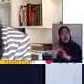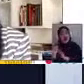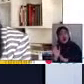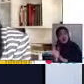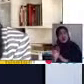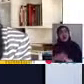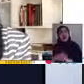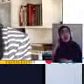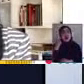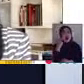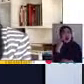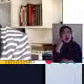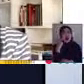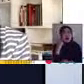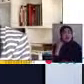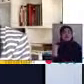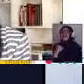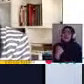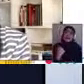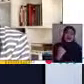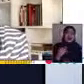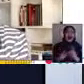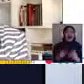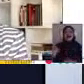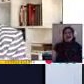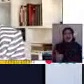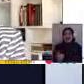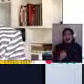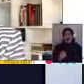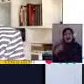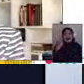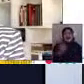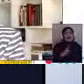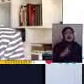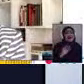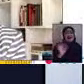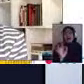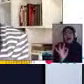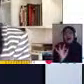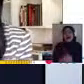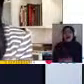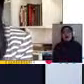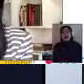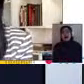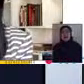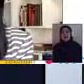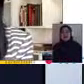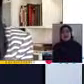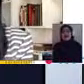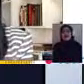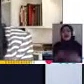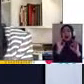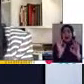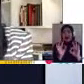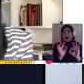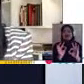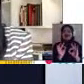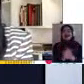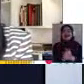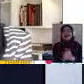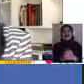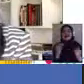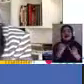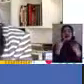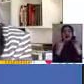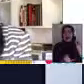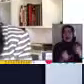menjaga perlindungan data pribadi kalau tidak dibarengi dengan kesadaran atau literasi mengenai itu. Baik, kita ke halaman terakhir untuk menyampaikan